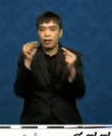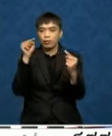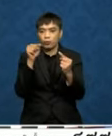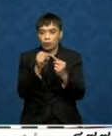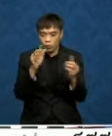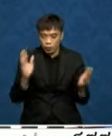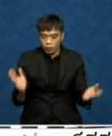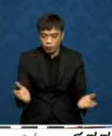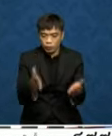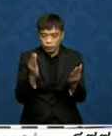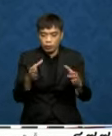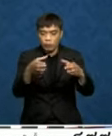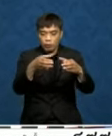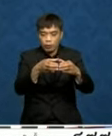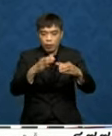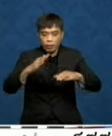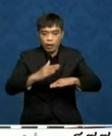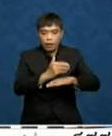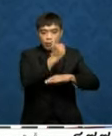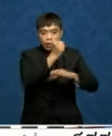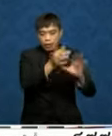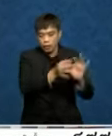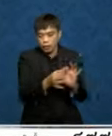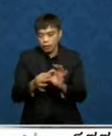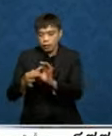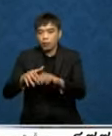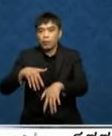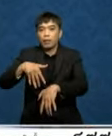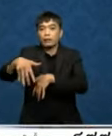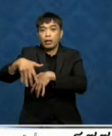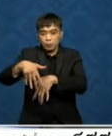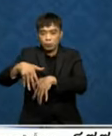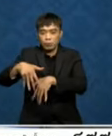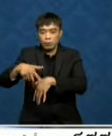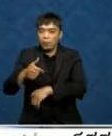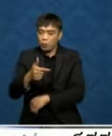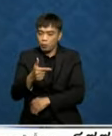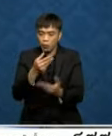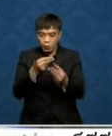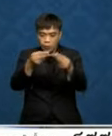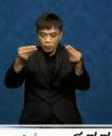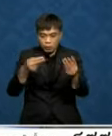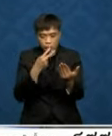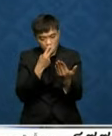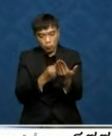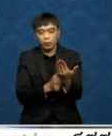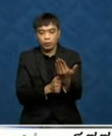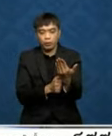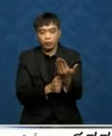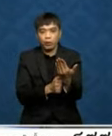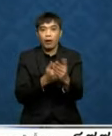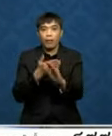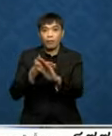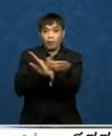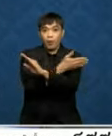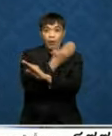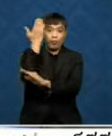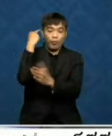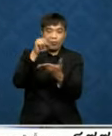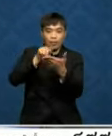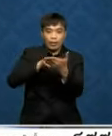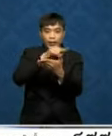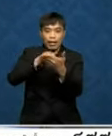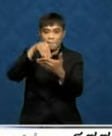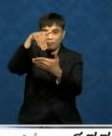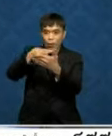พรรคการเมืองให้ยึดโยงกับประชาชนท่านประธานครับเวลาเราไปหาเสียงเนี่ยกับประชาชนเนี่ยเรา